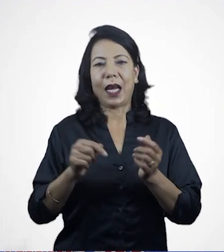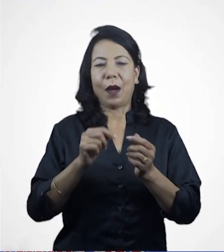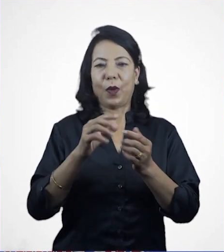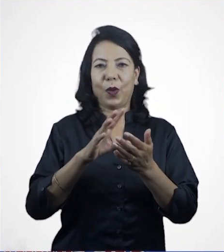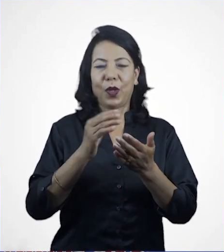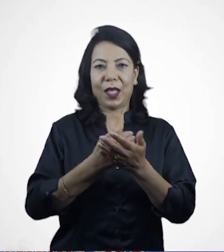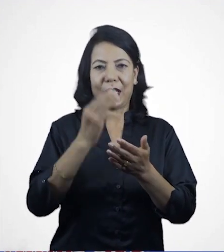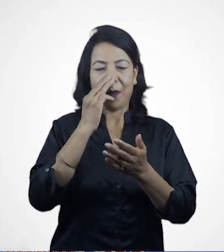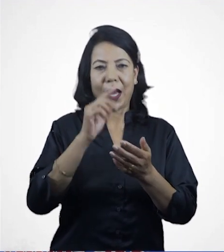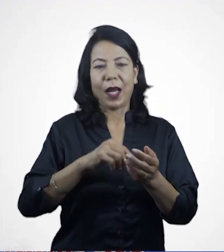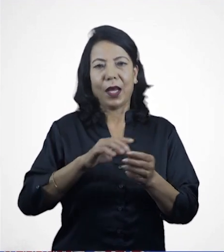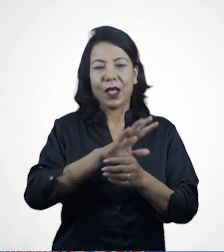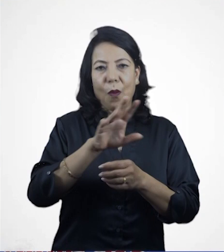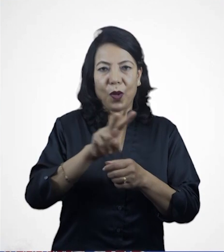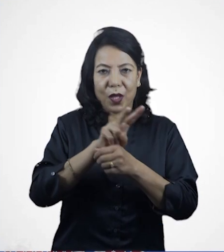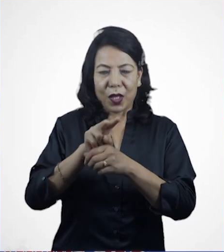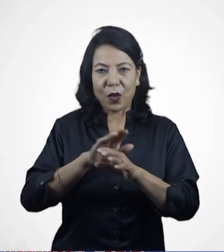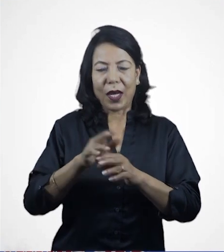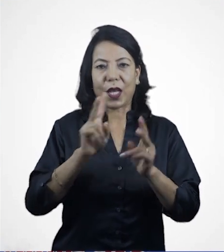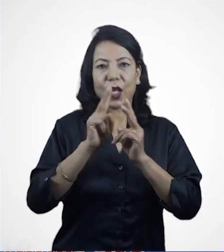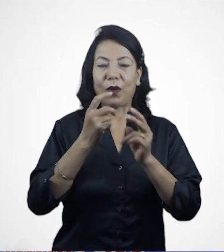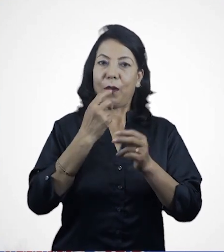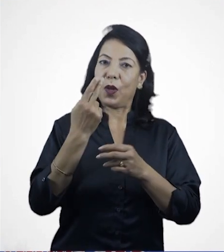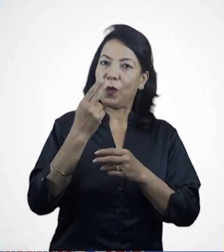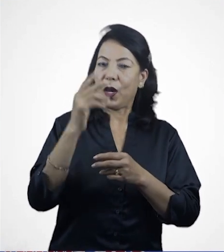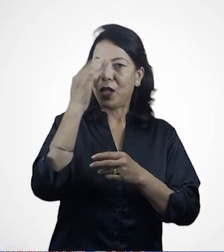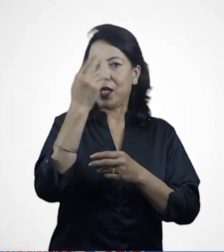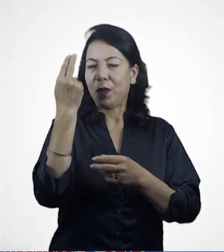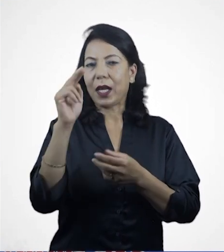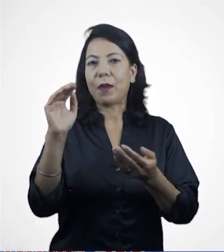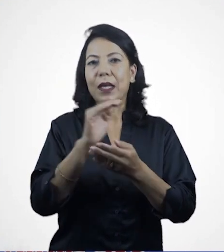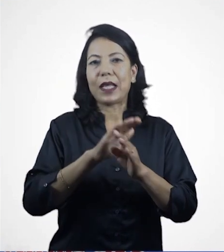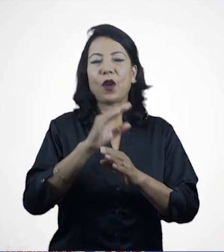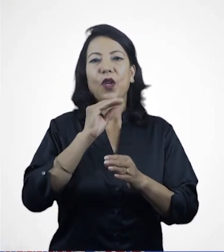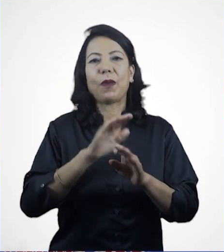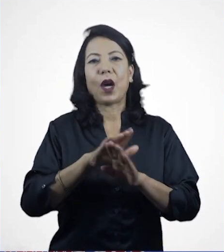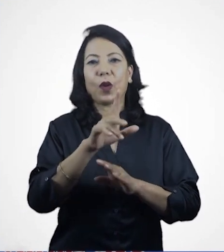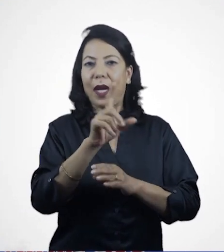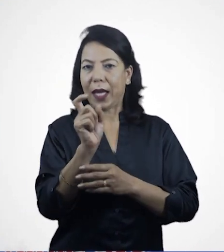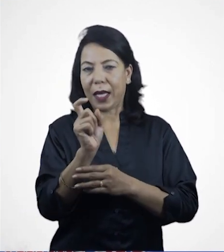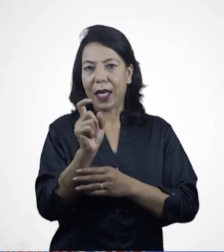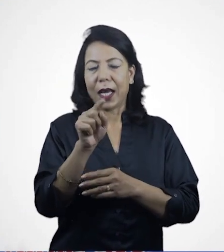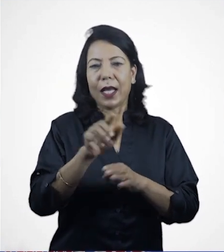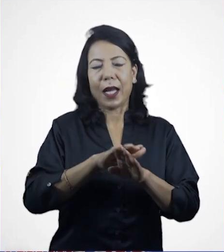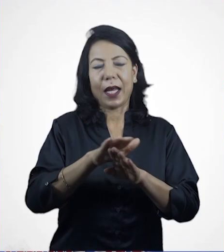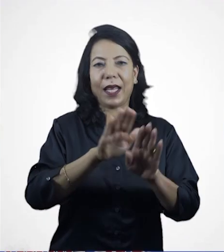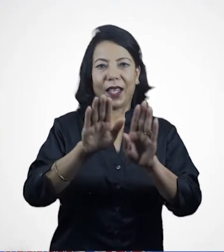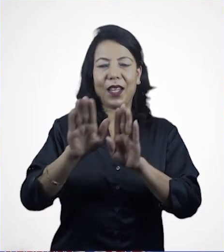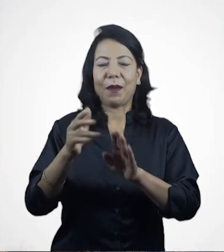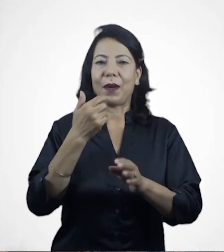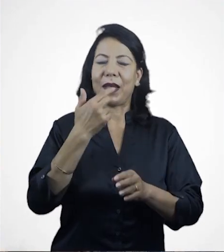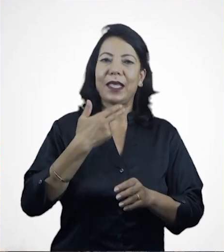तामाम दर्शक रोलागी यानि केकर आर बताई दिनो अटचमबाईको बालबाली कार वो यूवाय अर्को लागी याना देरे देरे दन्निबाद